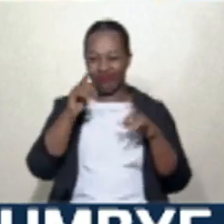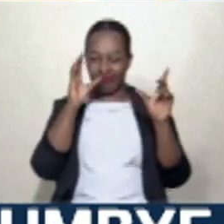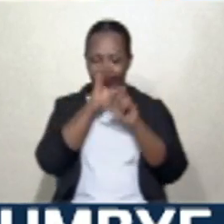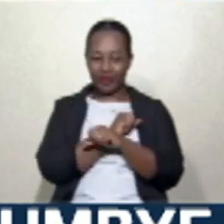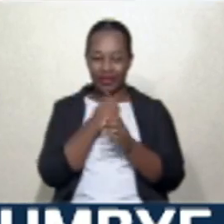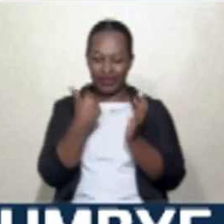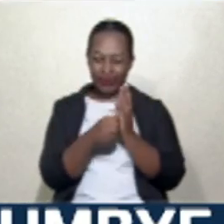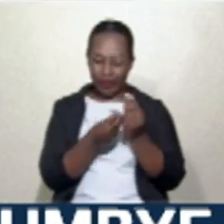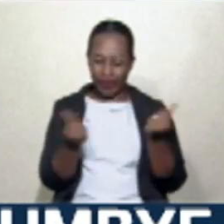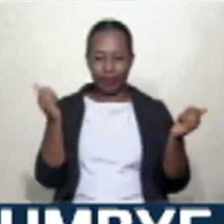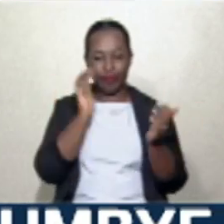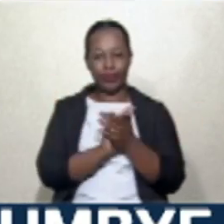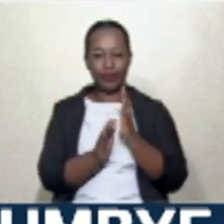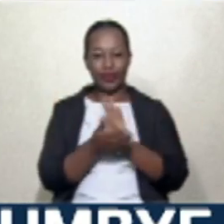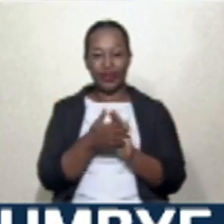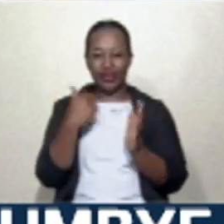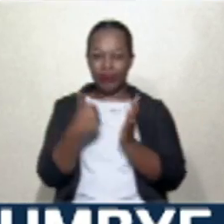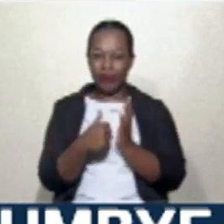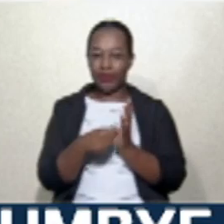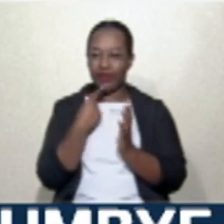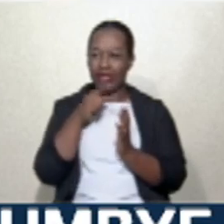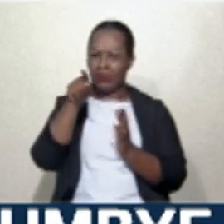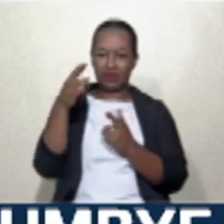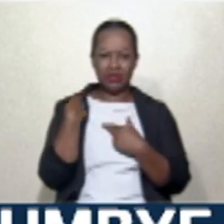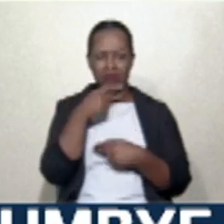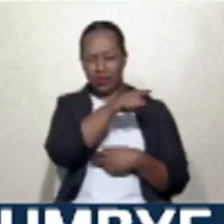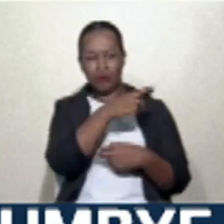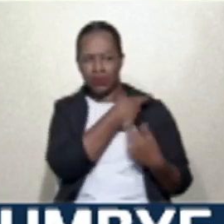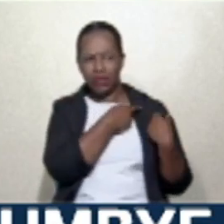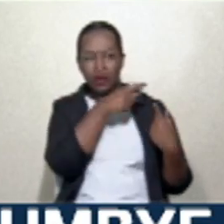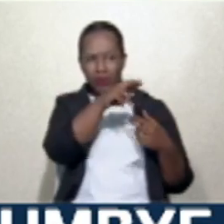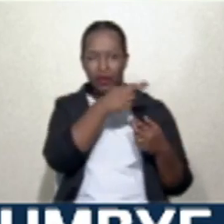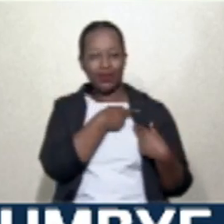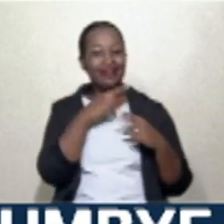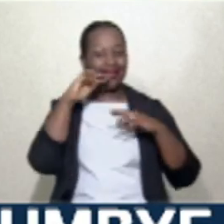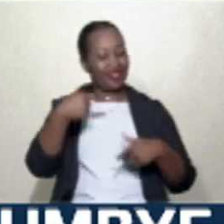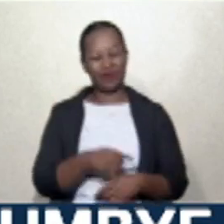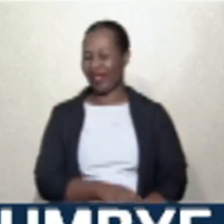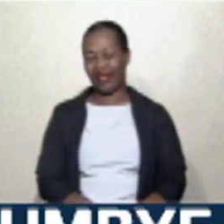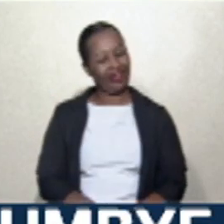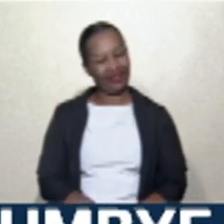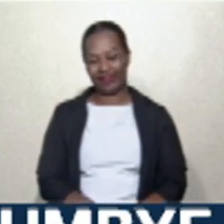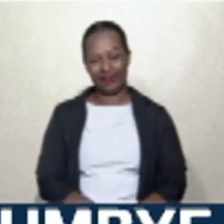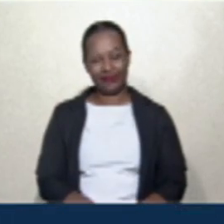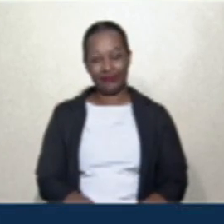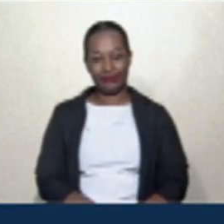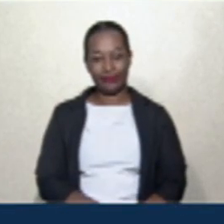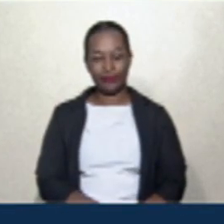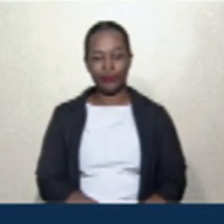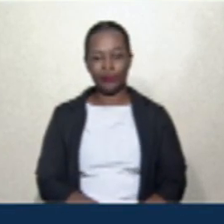ngo gikemuke burundu, kuko kwitana ba mwana ubwabyo atari igisubizo. In the Eastern Democratic Republic of